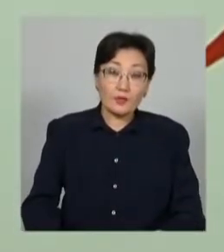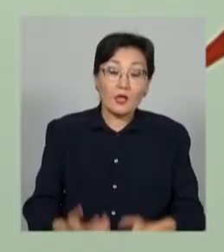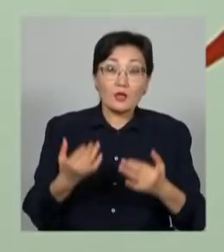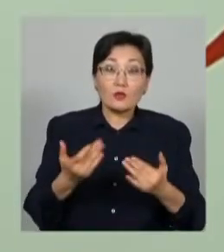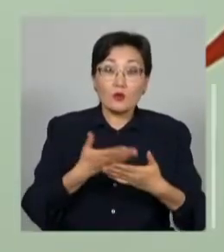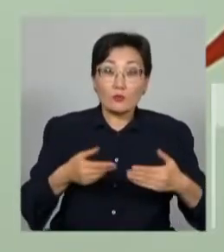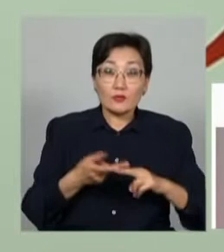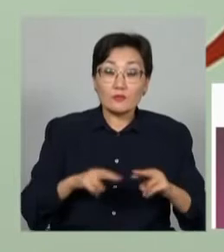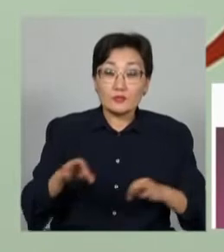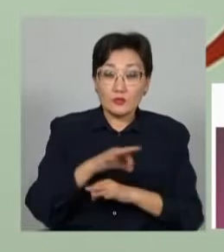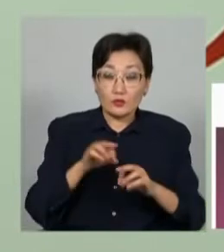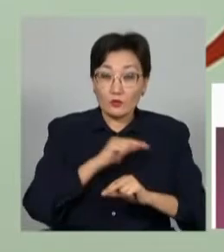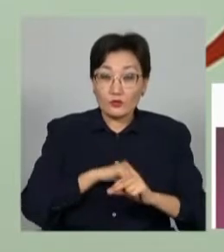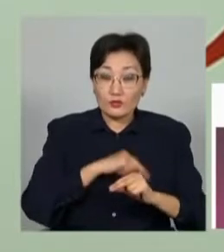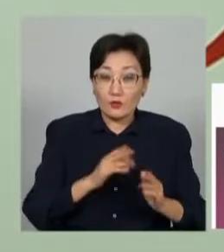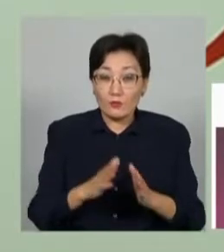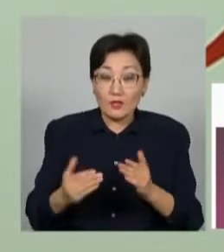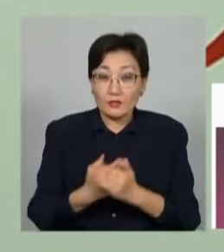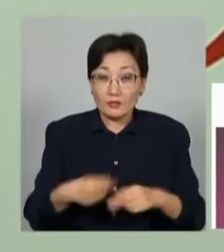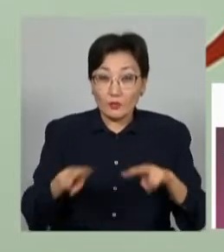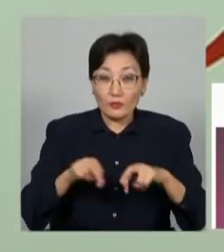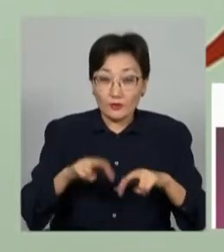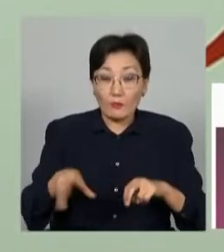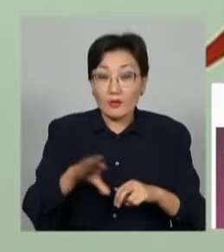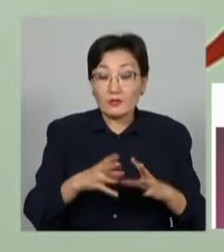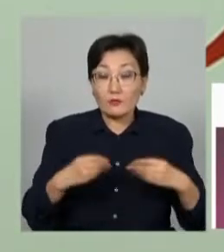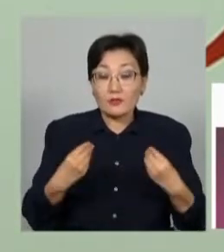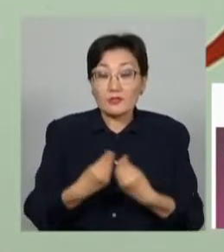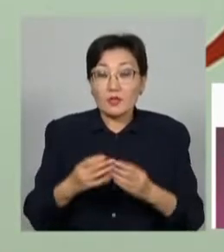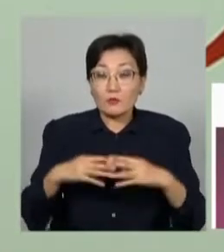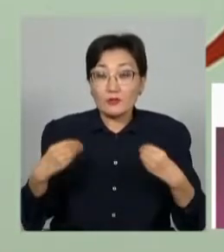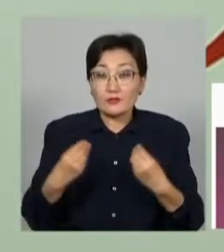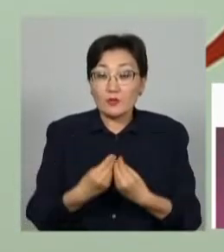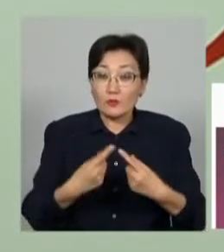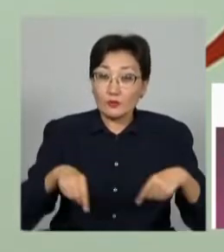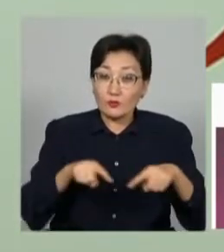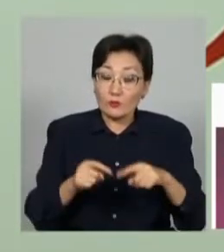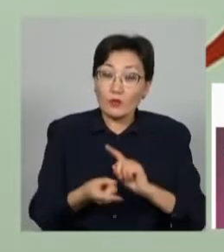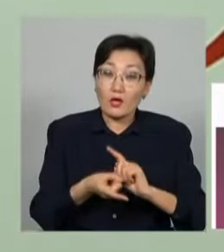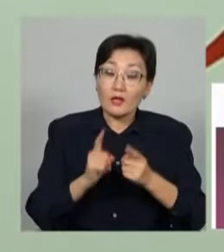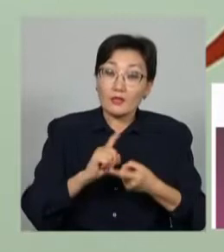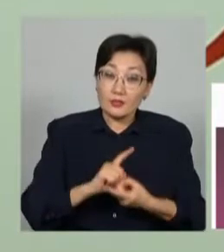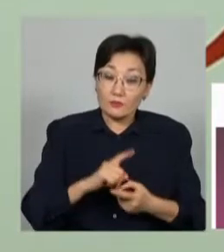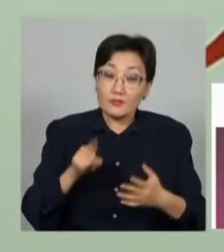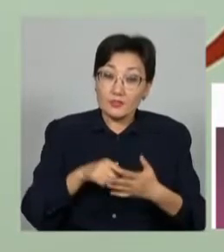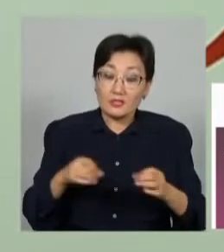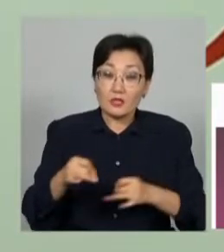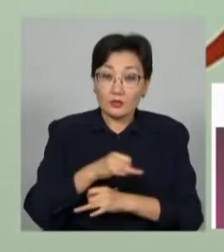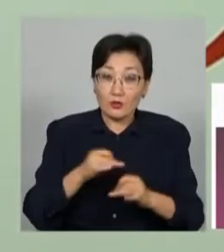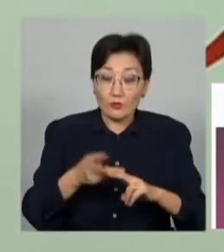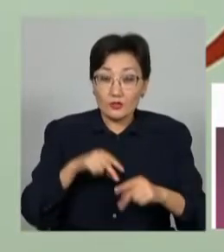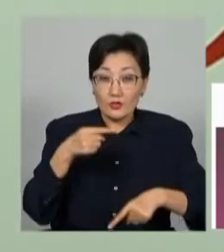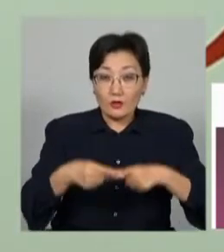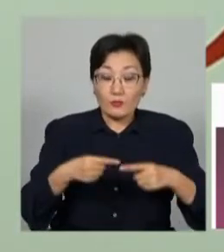Қазір біз бұл жобаның жұмыс жүйесін қайта қарап, барлық отбасына арналған ресурстық орталыққа айналу мәселесін қарастырып жатырмыз. Осы